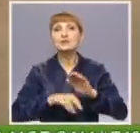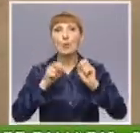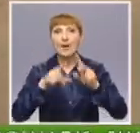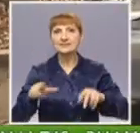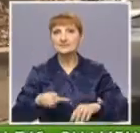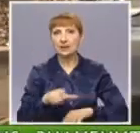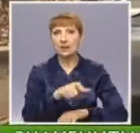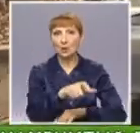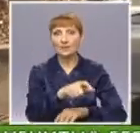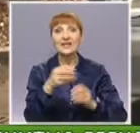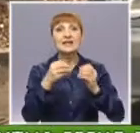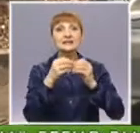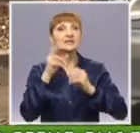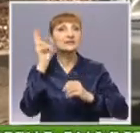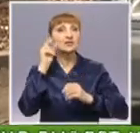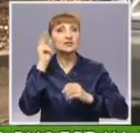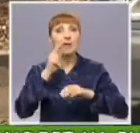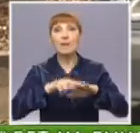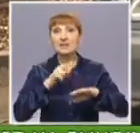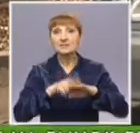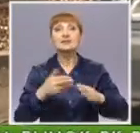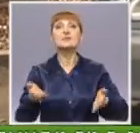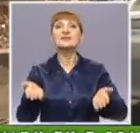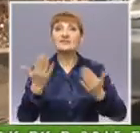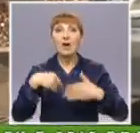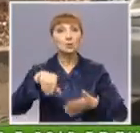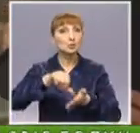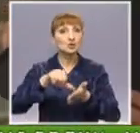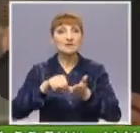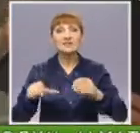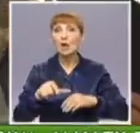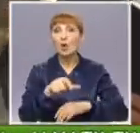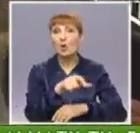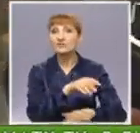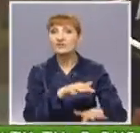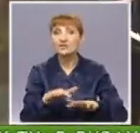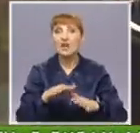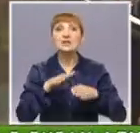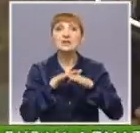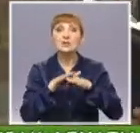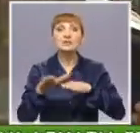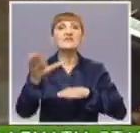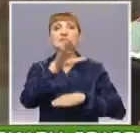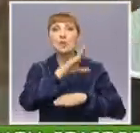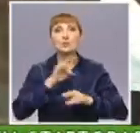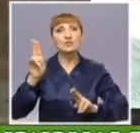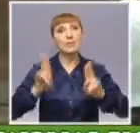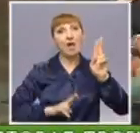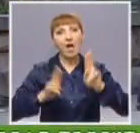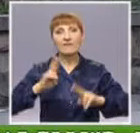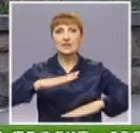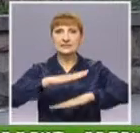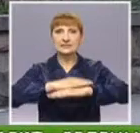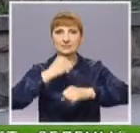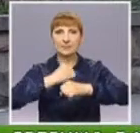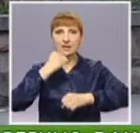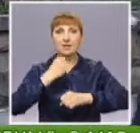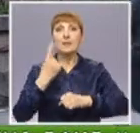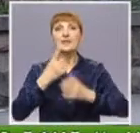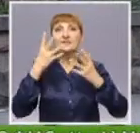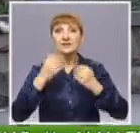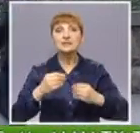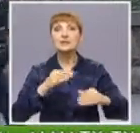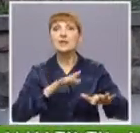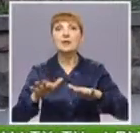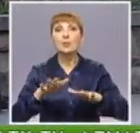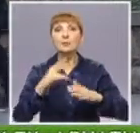на дороге. С 10 числа полицейские призывают участников дорожного движения соблюдать всеобщие правила дисциплины. Первый день отработки